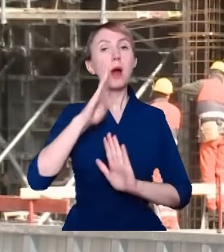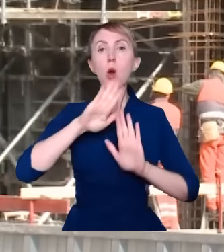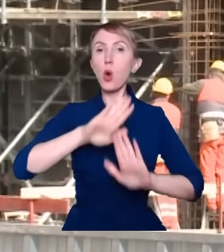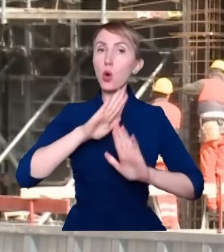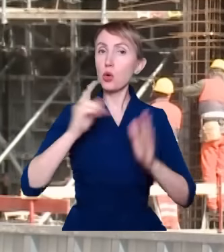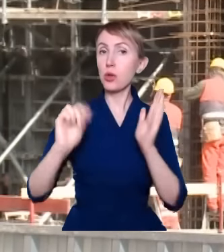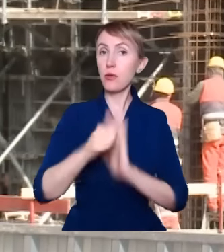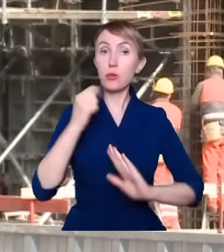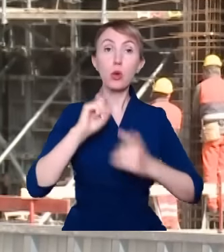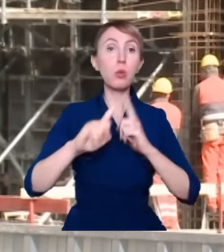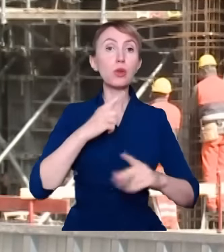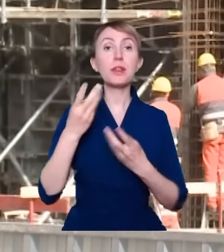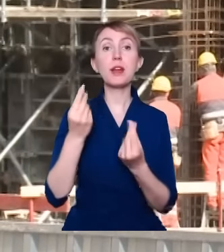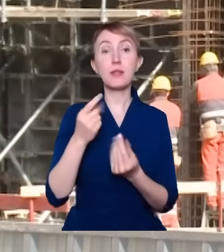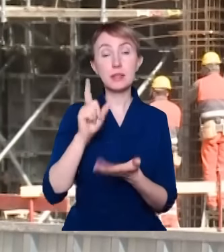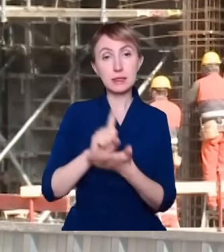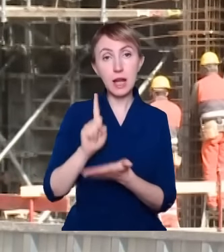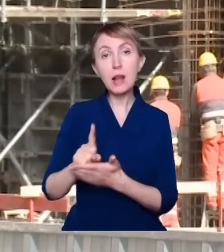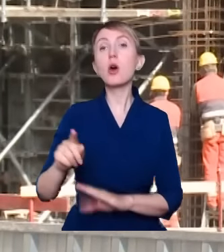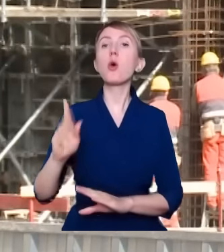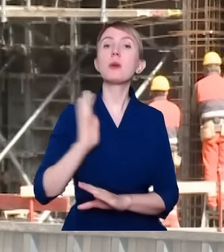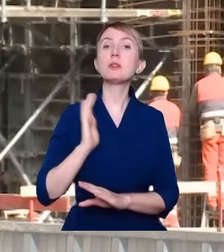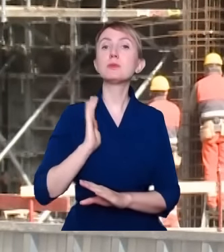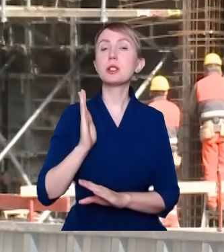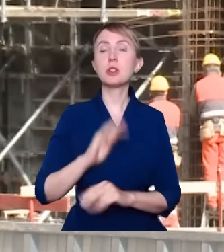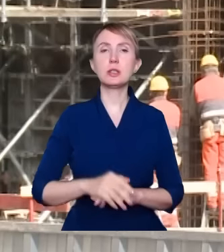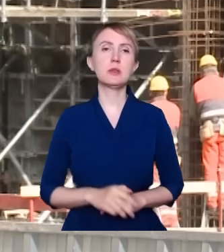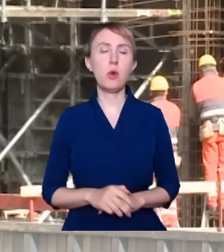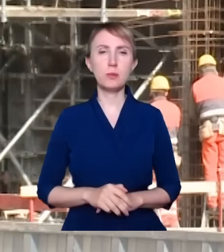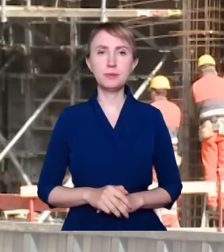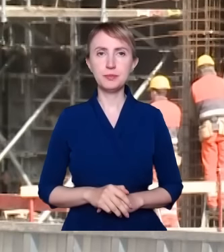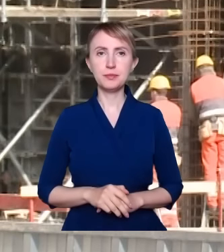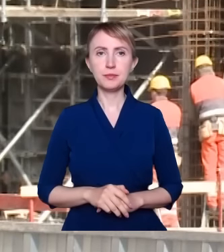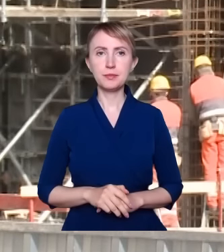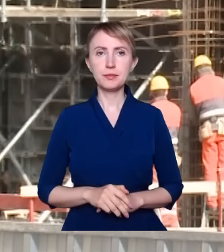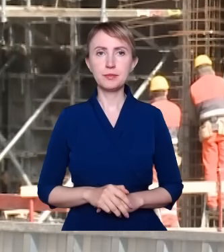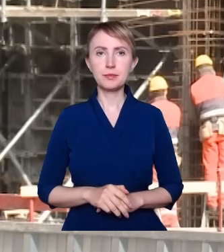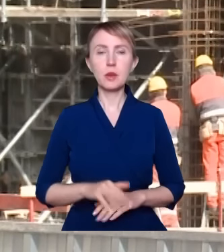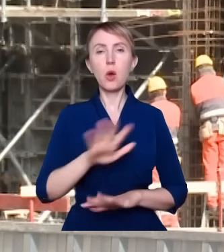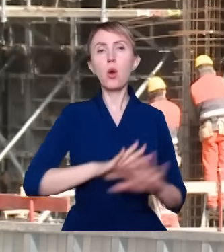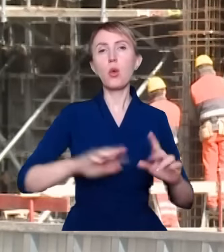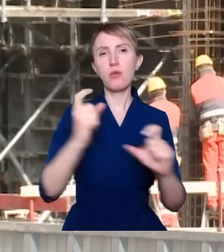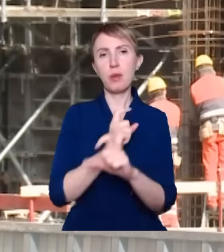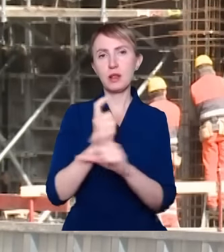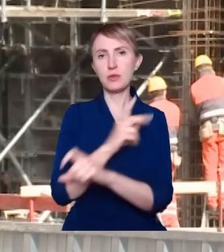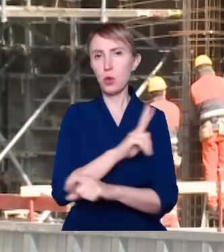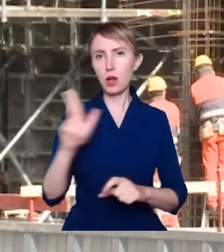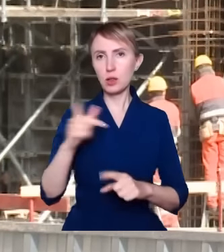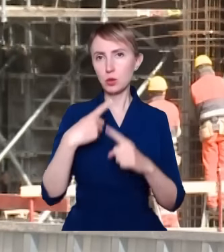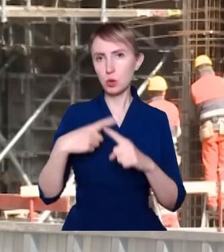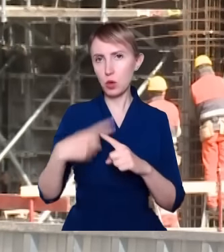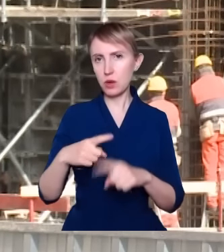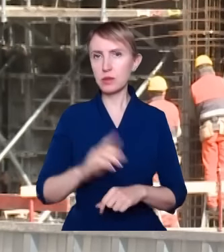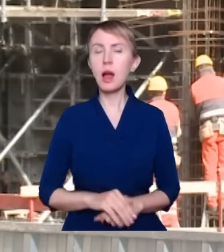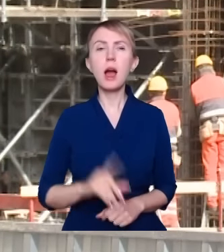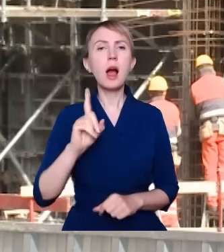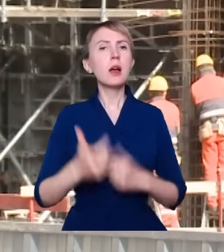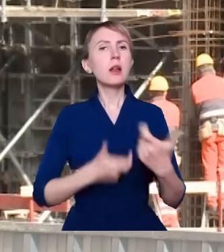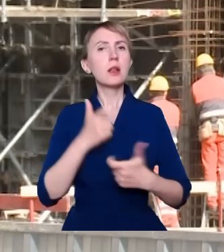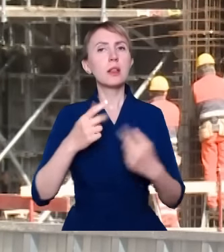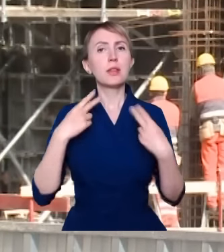politykę fiskalną, o bezpieczeństwo i stabilizację właśnie wewnątrz danego kraju członkowskiego. Ale postawienie przed Trybunałem